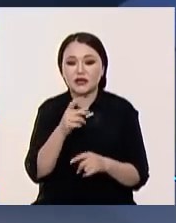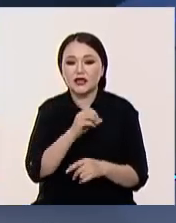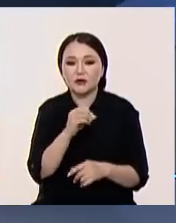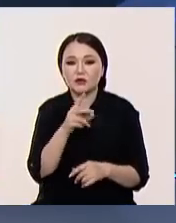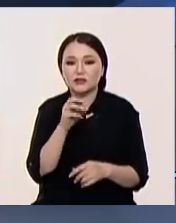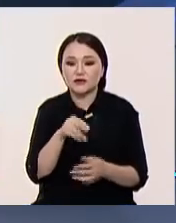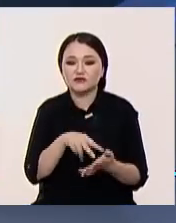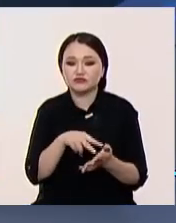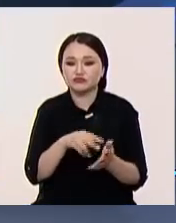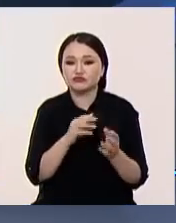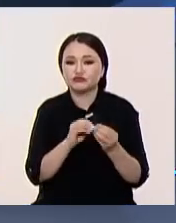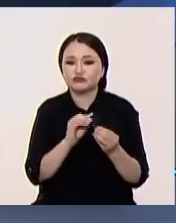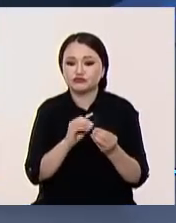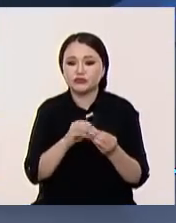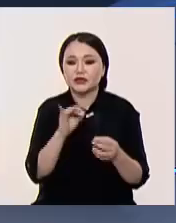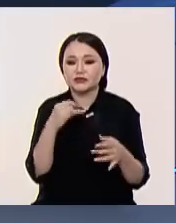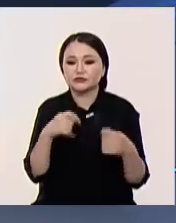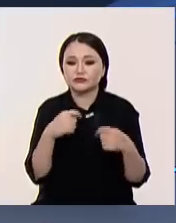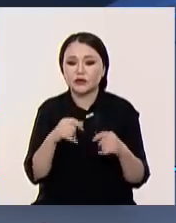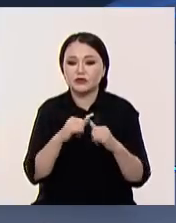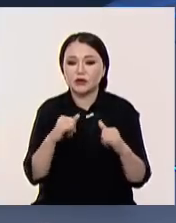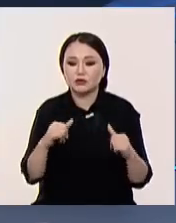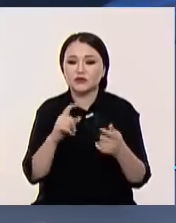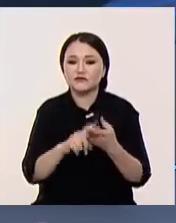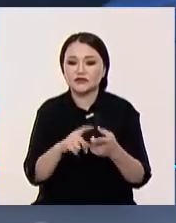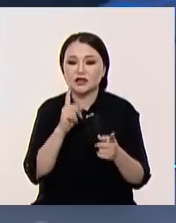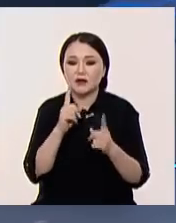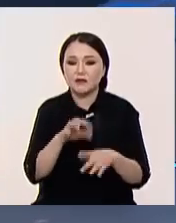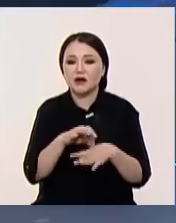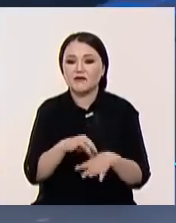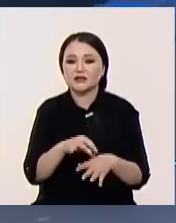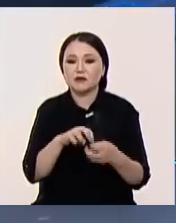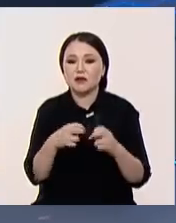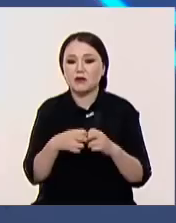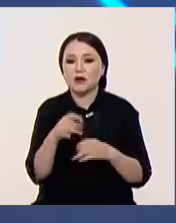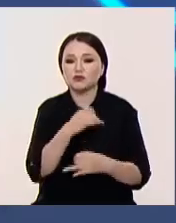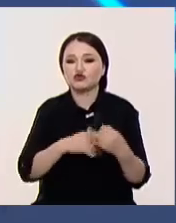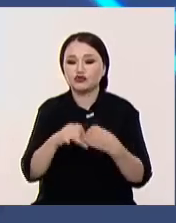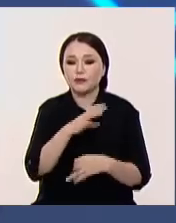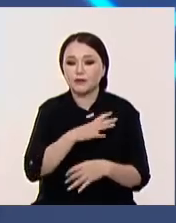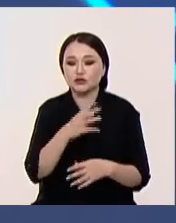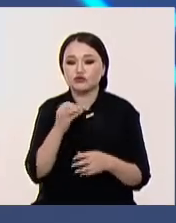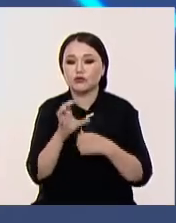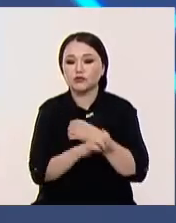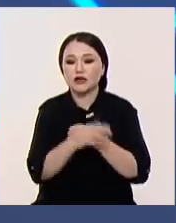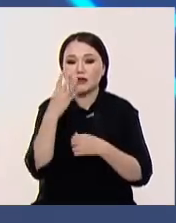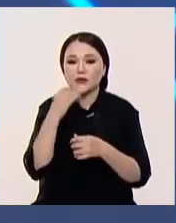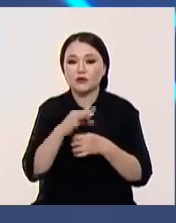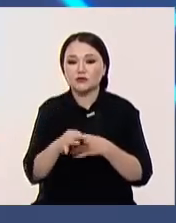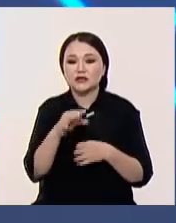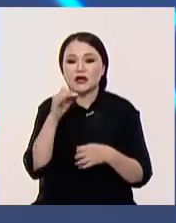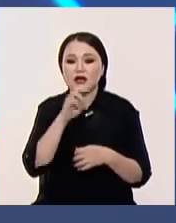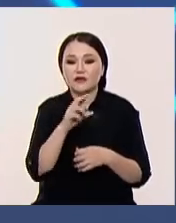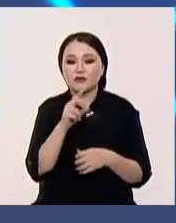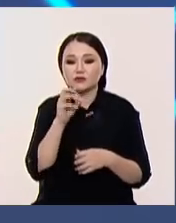Досаевпен бағаның тұрақтылығы және сауда-саттықтың дамуына қатысты жиын өткізіп, мәселені талқылаған. Артынша Алматы облысының әкімі Қанат Бозымбаев